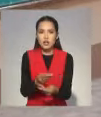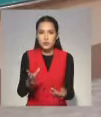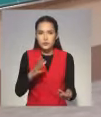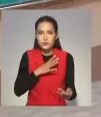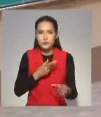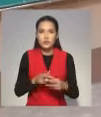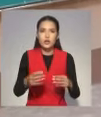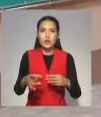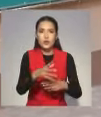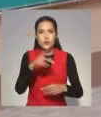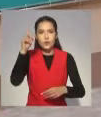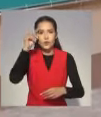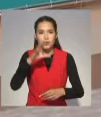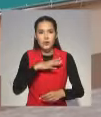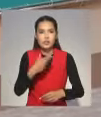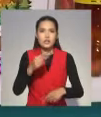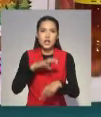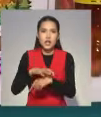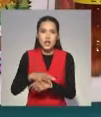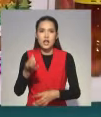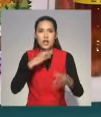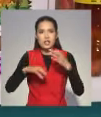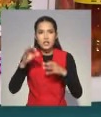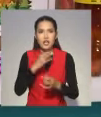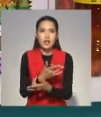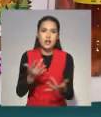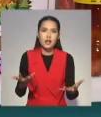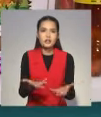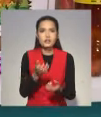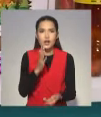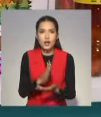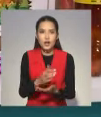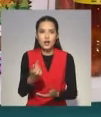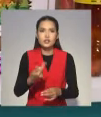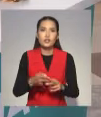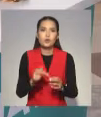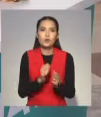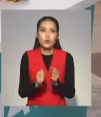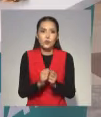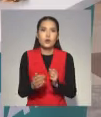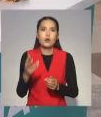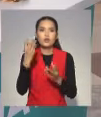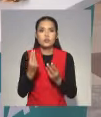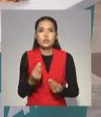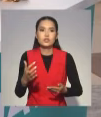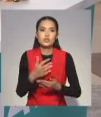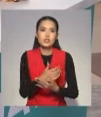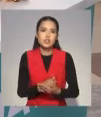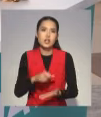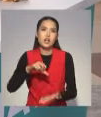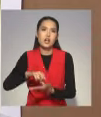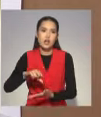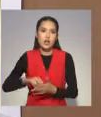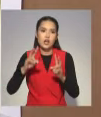уақыт сақталатын азық-түлік пен гигиеналық заттар, дәрі-дәрмектер ғана қабылдауда. Абай облысындағылар көбінесе көз, мұрын, тамшылар мен ауырсынуды